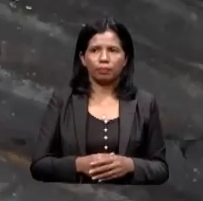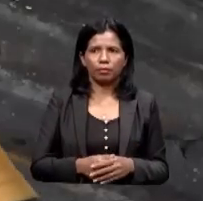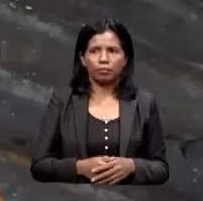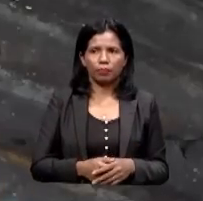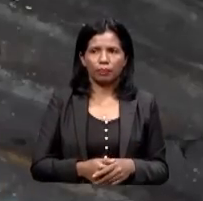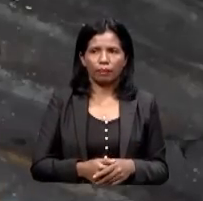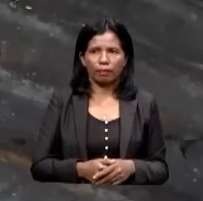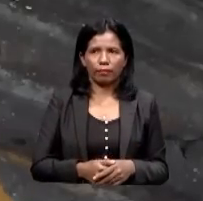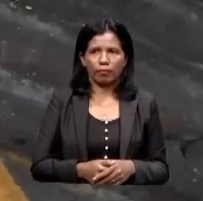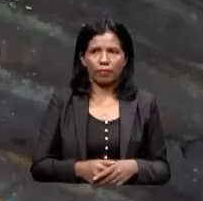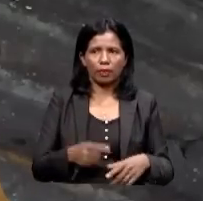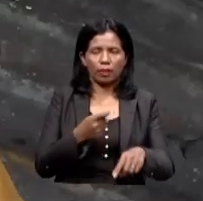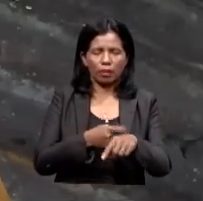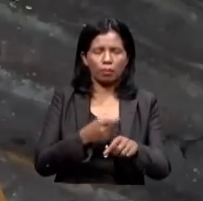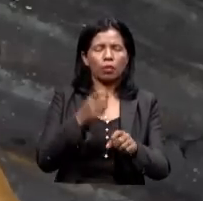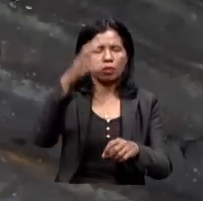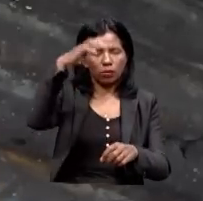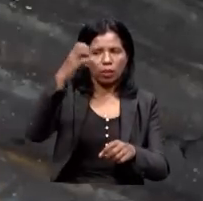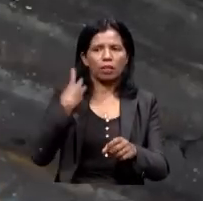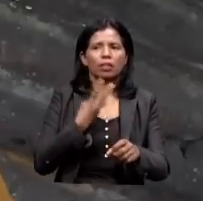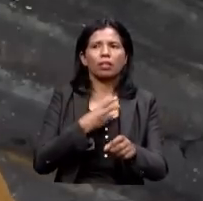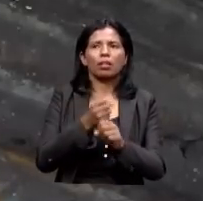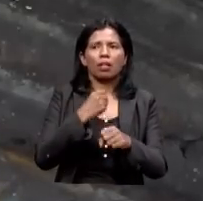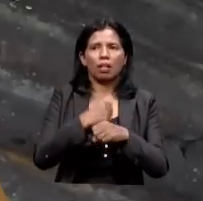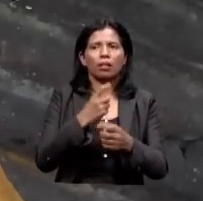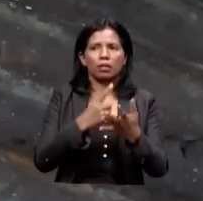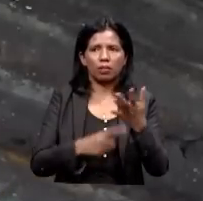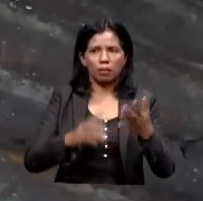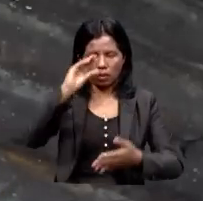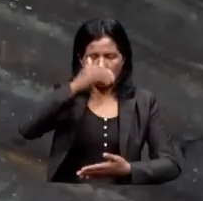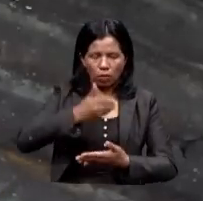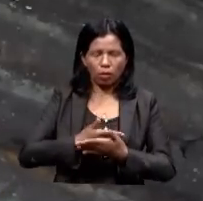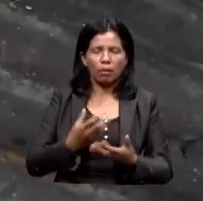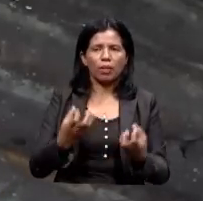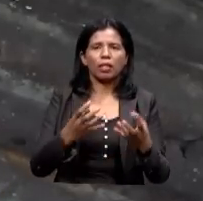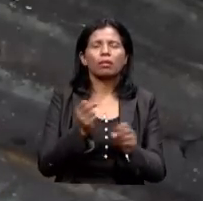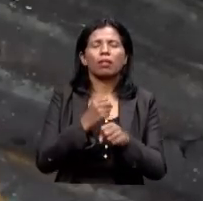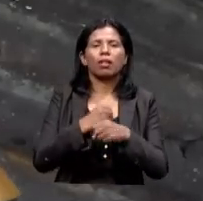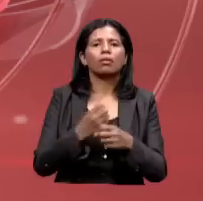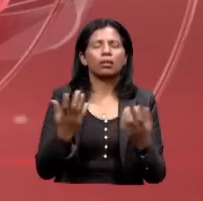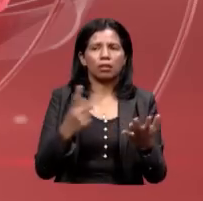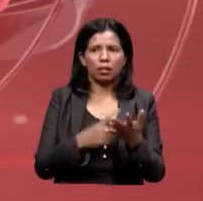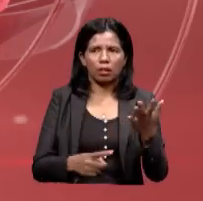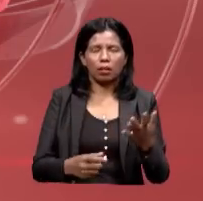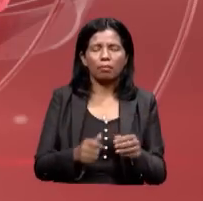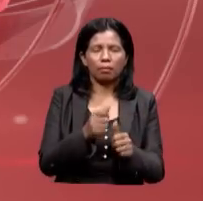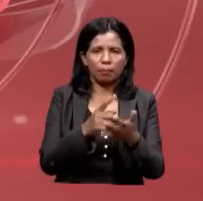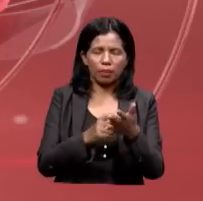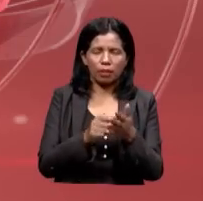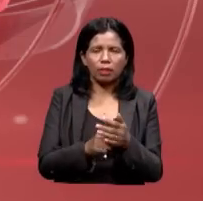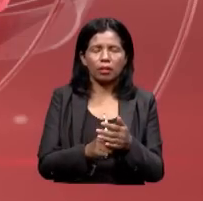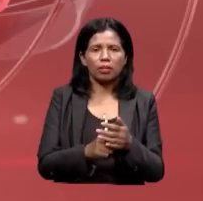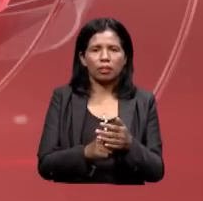Se tembure ta tansa, ita ta halaman, pasen ita tenuman mani ita ta atuan bi, tambah tenuman barang ita tu hori halaman bi. Pasen sen ita tenjar hilik ba hilik